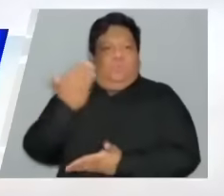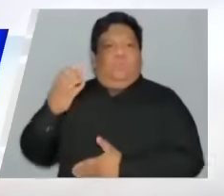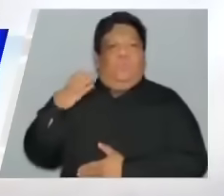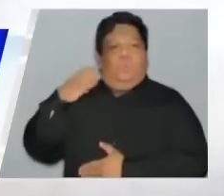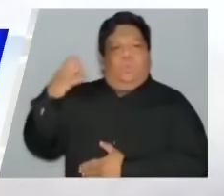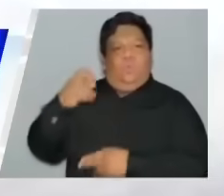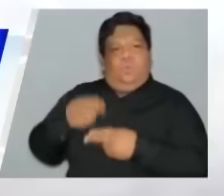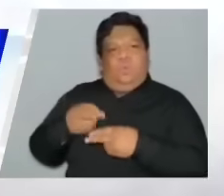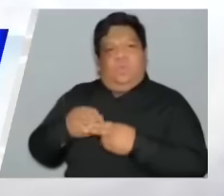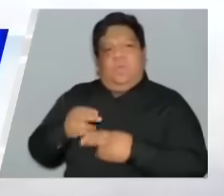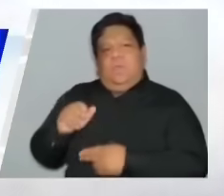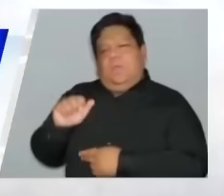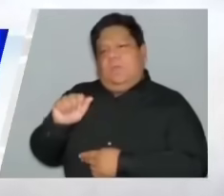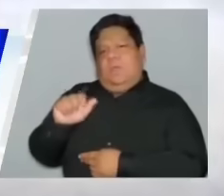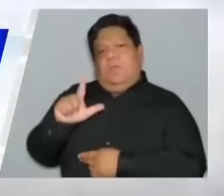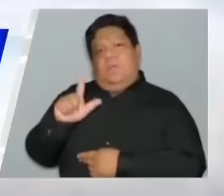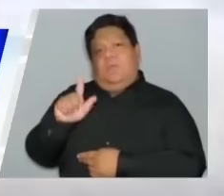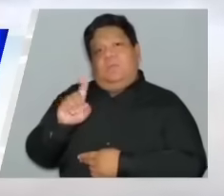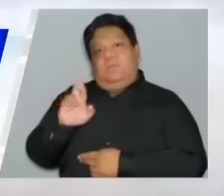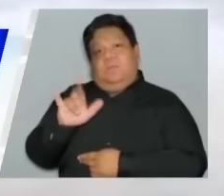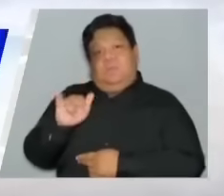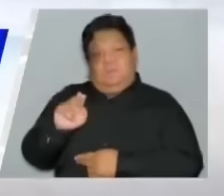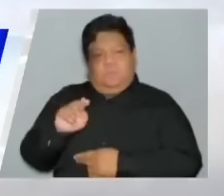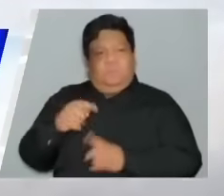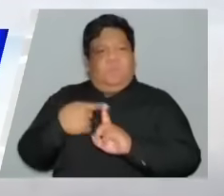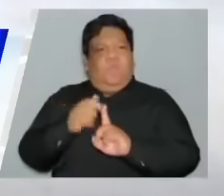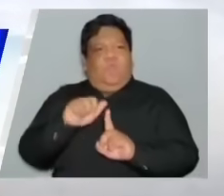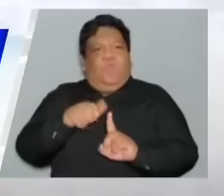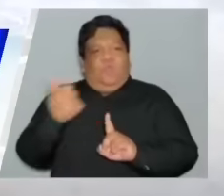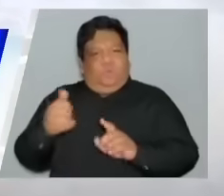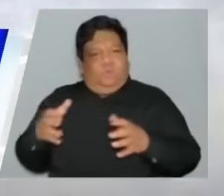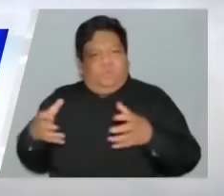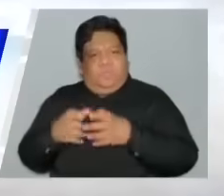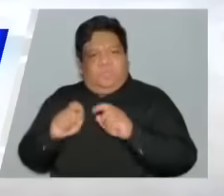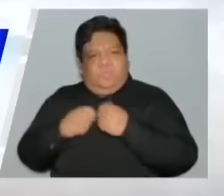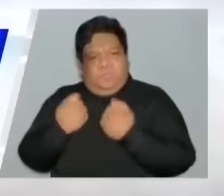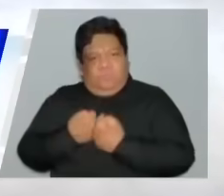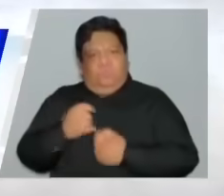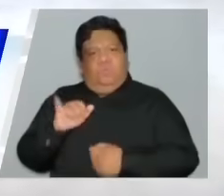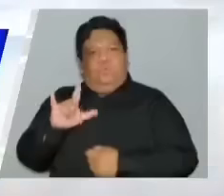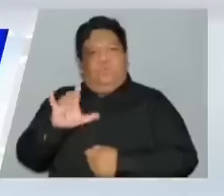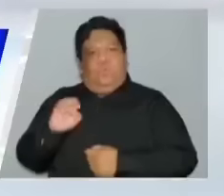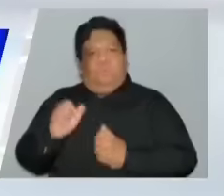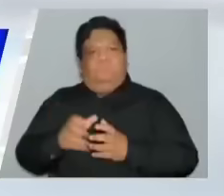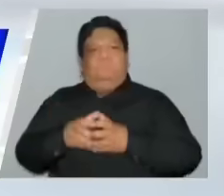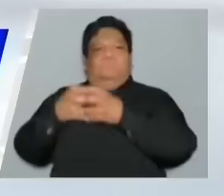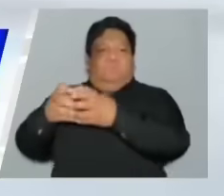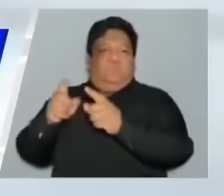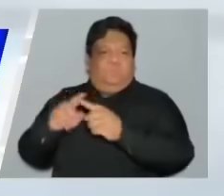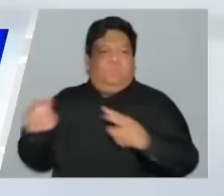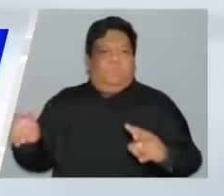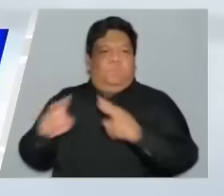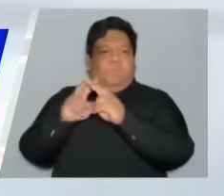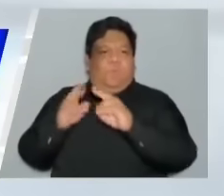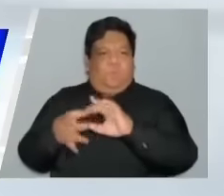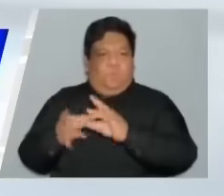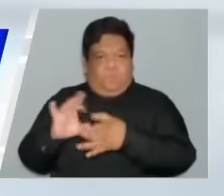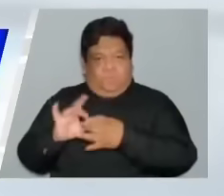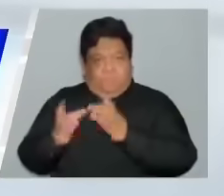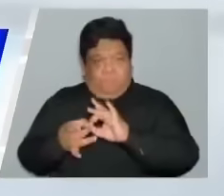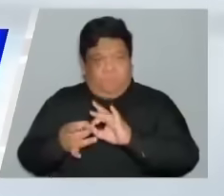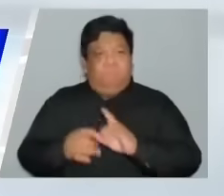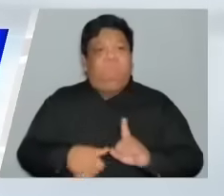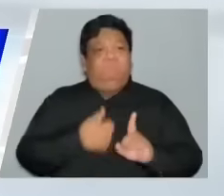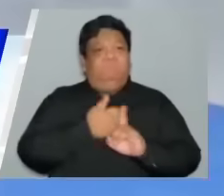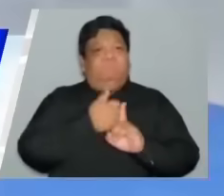Castañeda at iba pang coach sa Team Yulo na makakasama niya sa Paris Olympics. Pangako rin niya sa mga